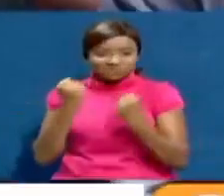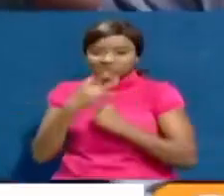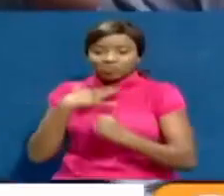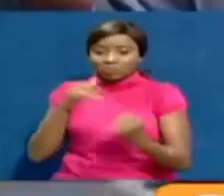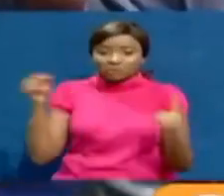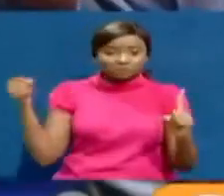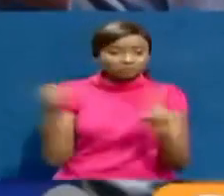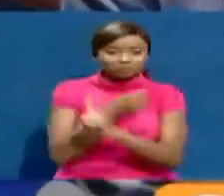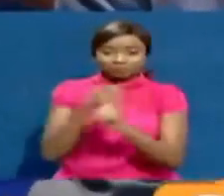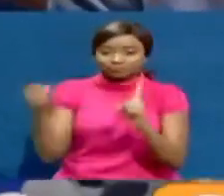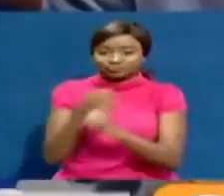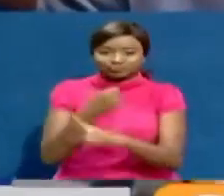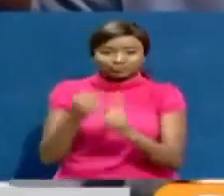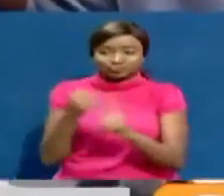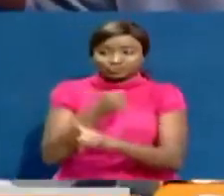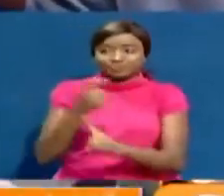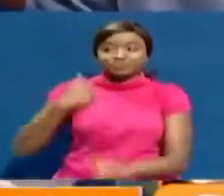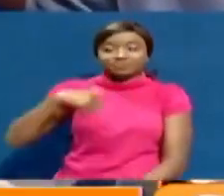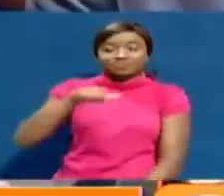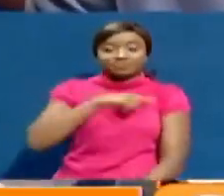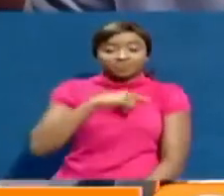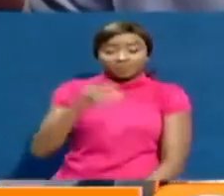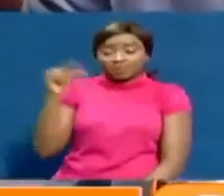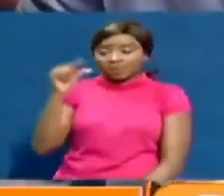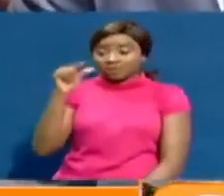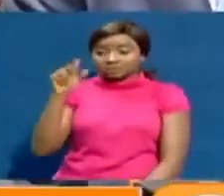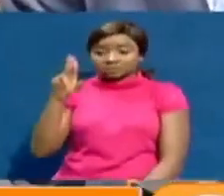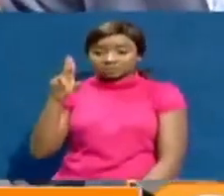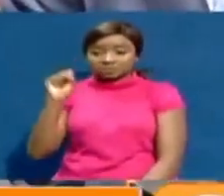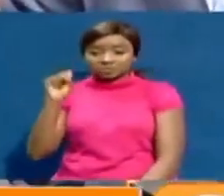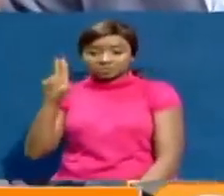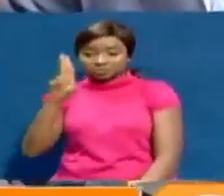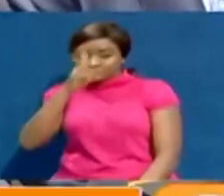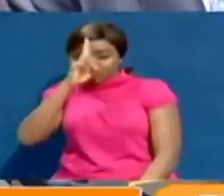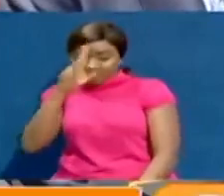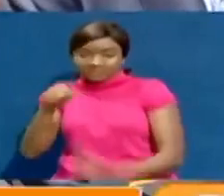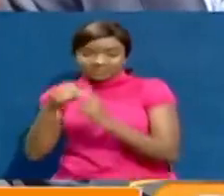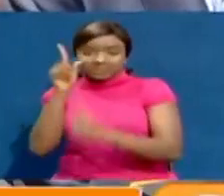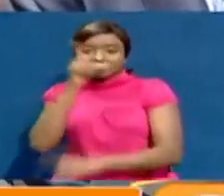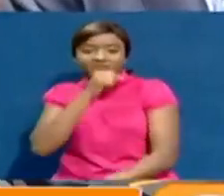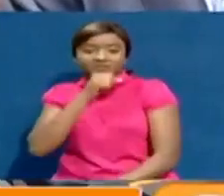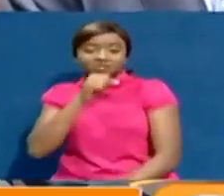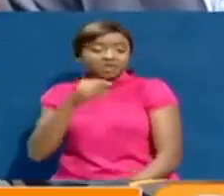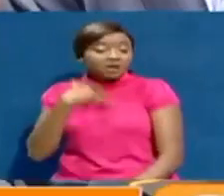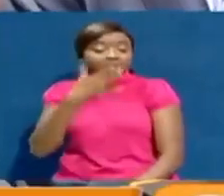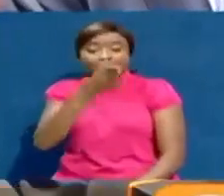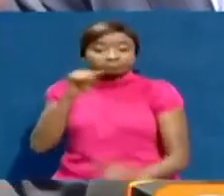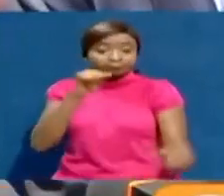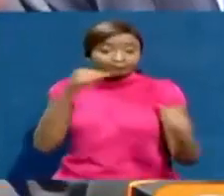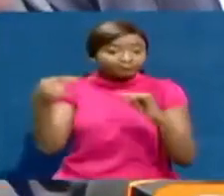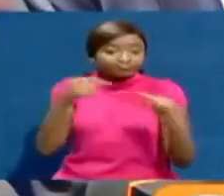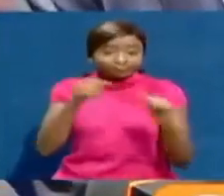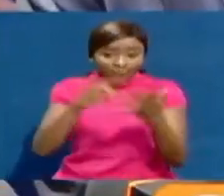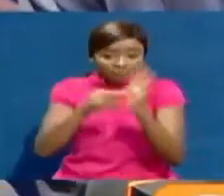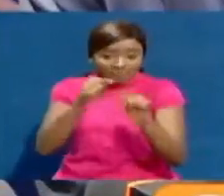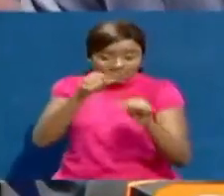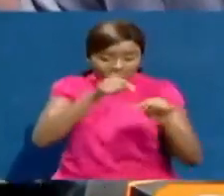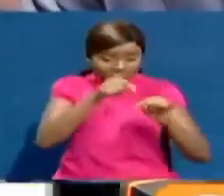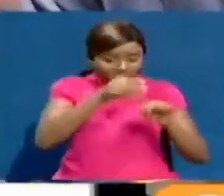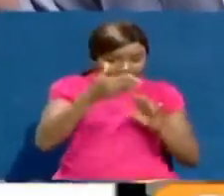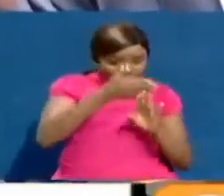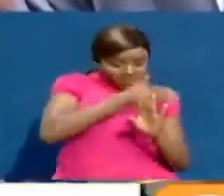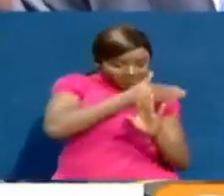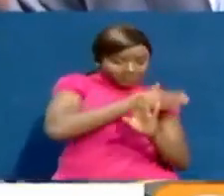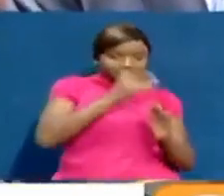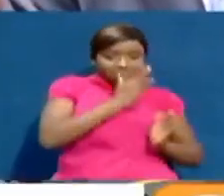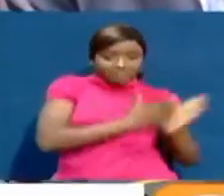Our senior police officer was murdered. There was no conflict. It was a clear case of a premeditated planned